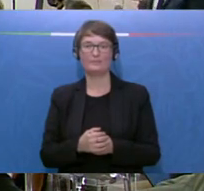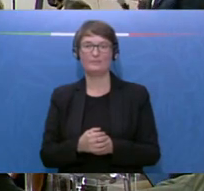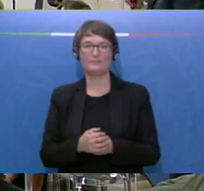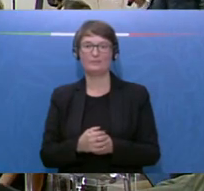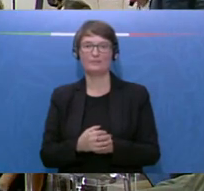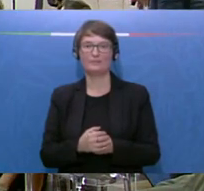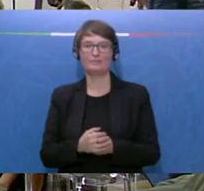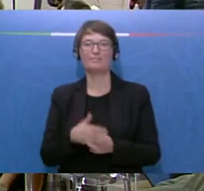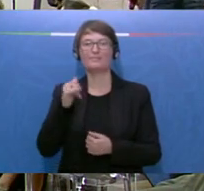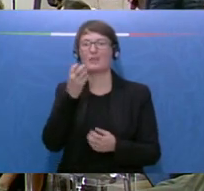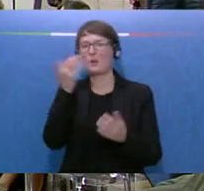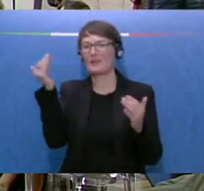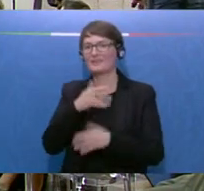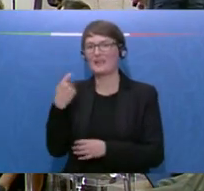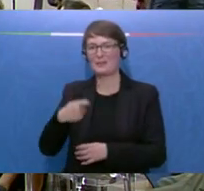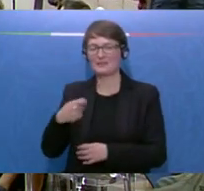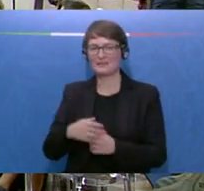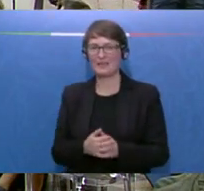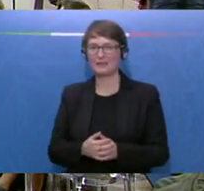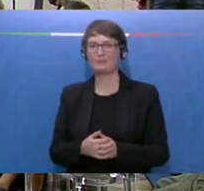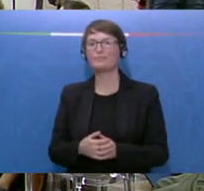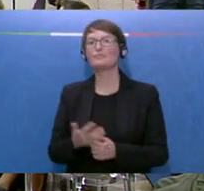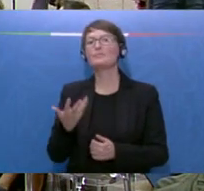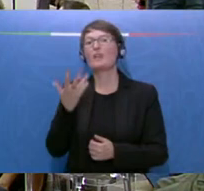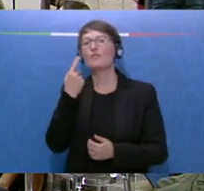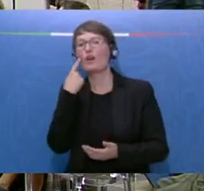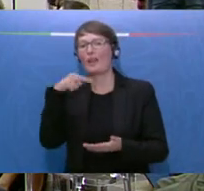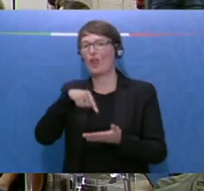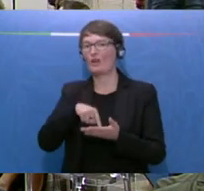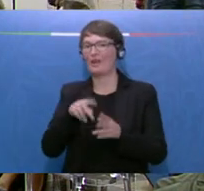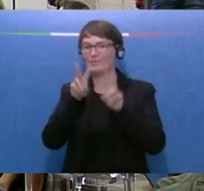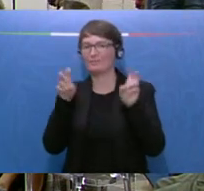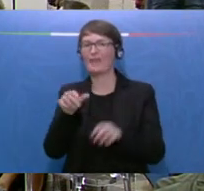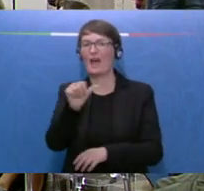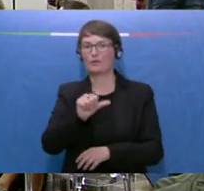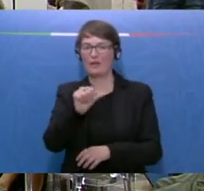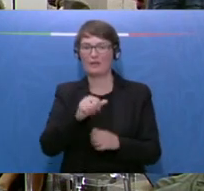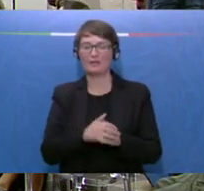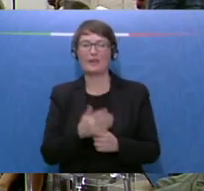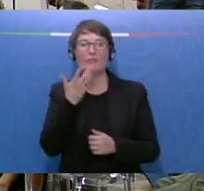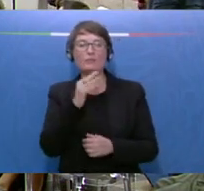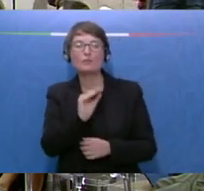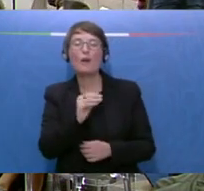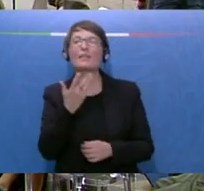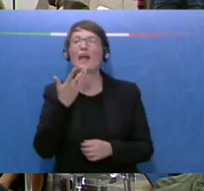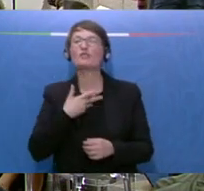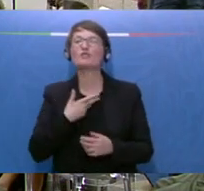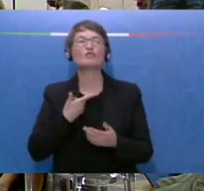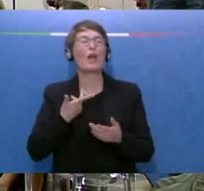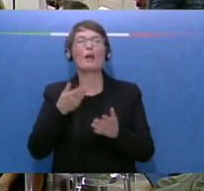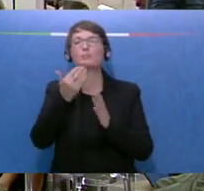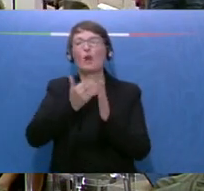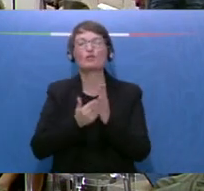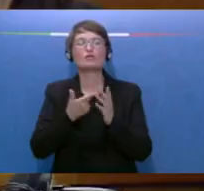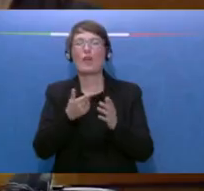si macera presidente non si no io vorrei tornare sull'afghanistan reti rete sul piano di evacuazione sappiamo già che è stato completata la prima fase